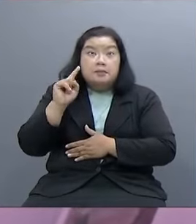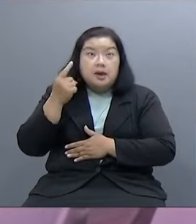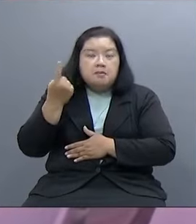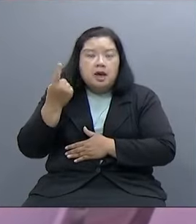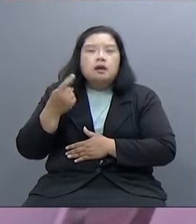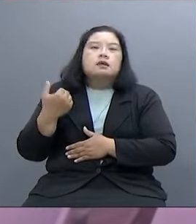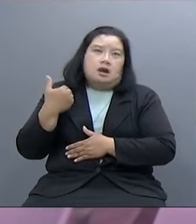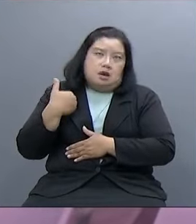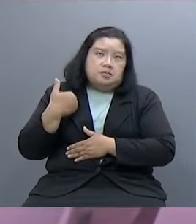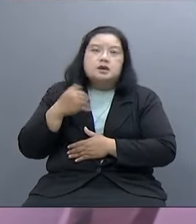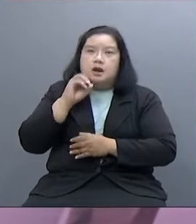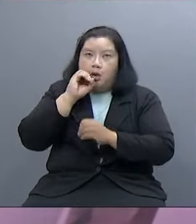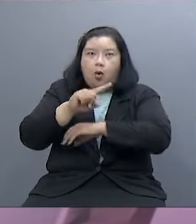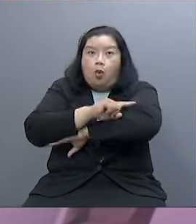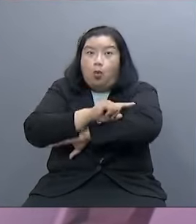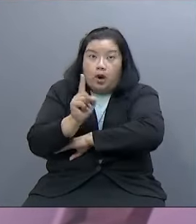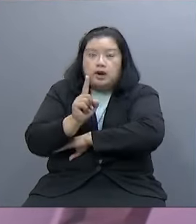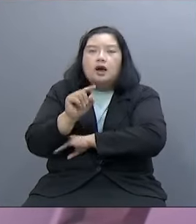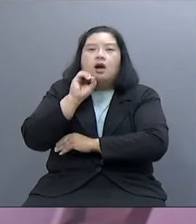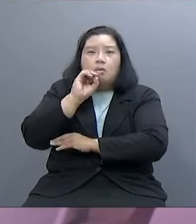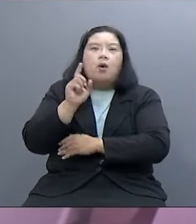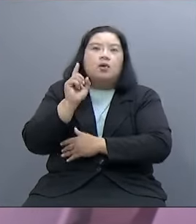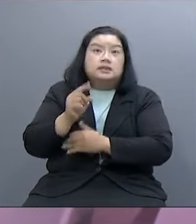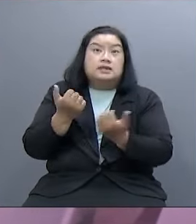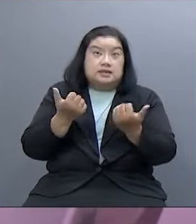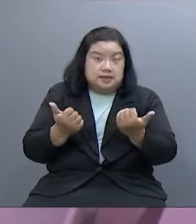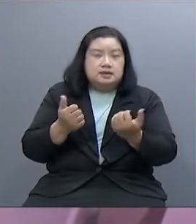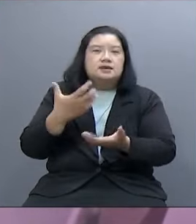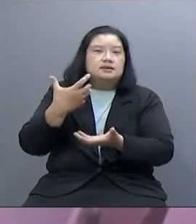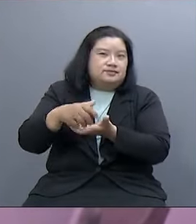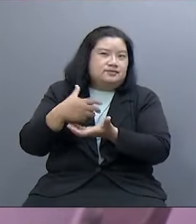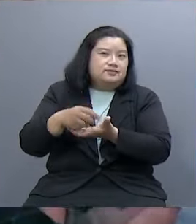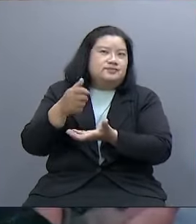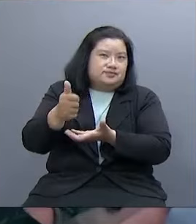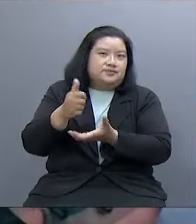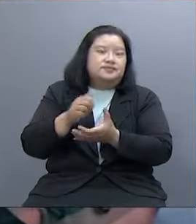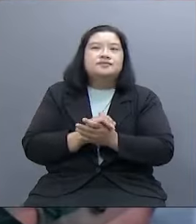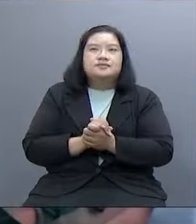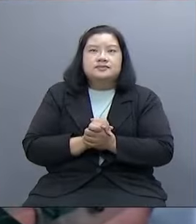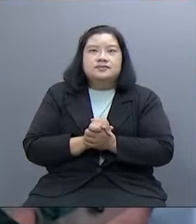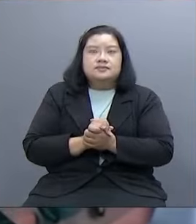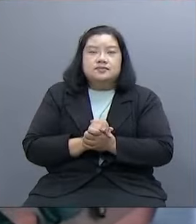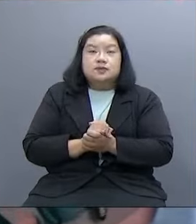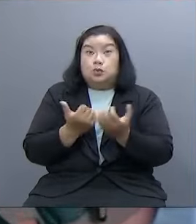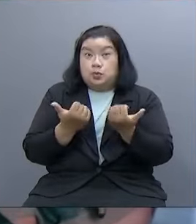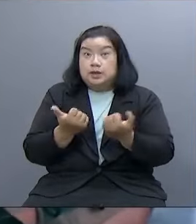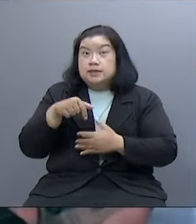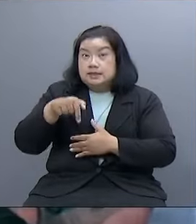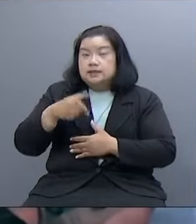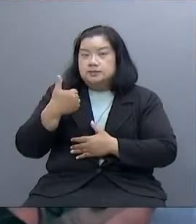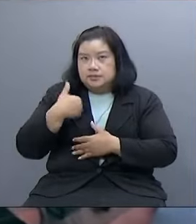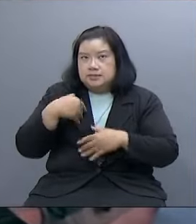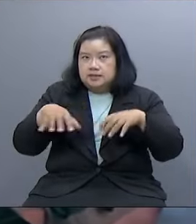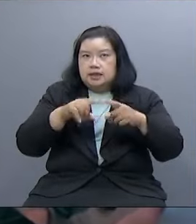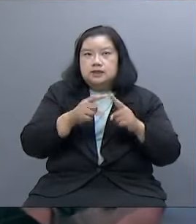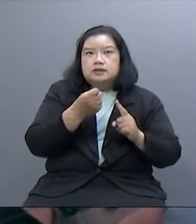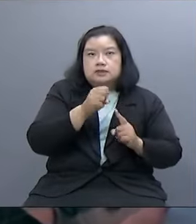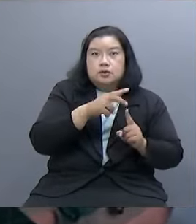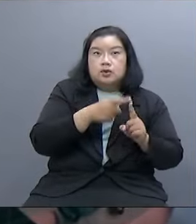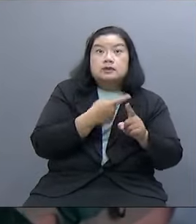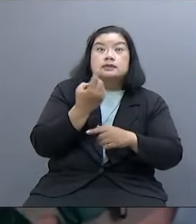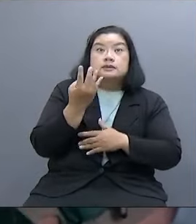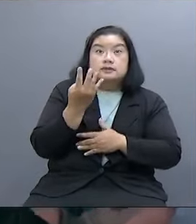วันไหนเดี๋ยวเราบอกคุณผู้ชมแน่นอนผ่านรายการวันใหม่วาไรตี้ค ่ ะ ใช่แล้วค่ะเพราะว่างานสมุยเซาท์เวฟเนี่ยเขาจัดวันที่12เมษายนนะคะ